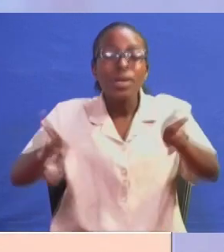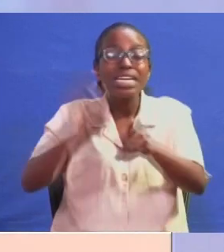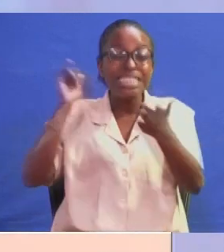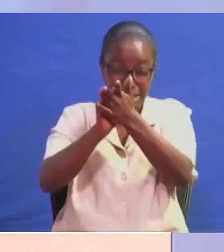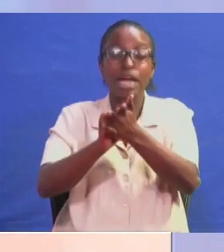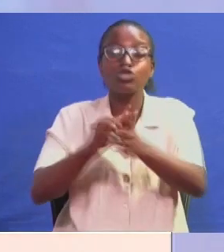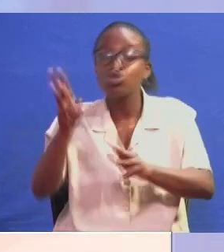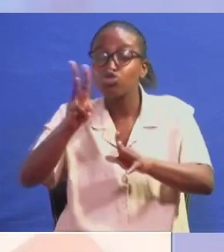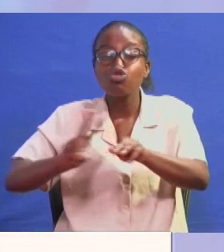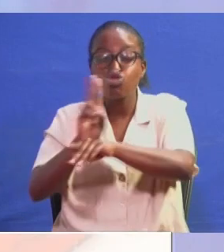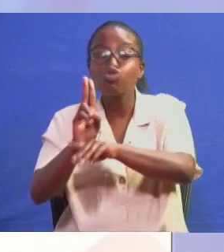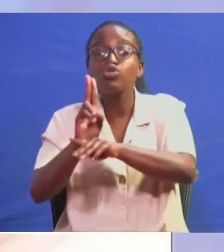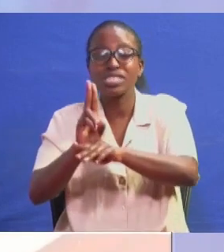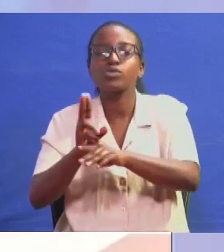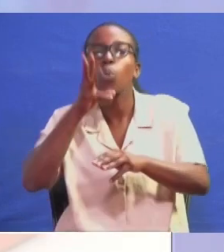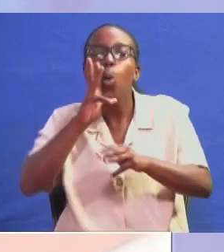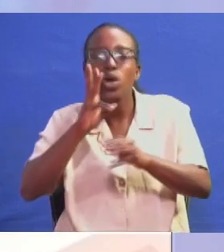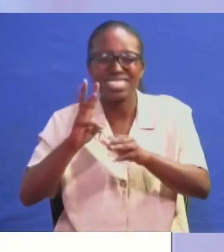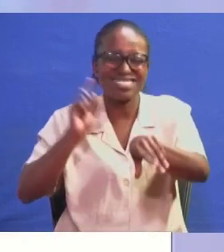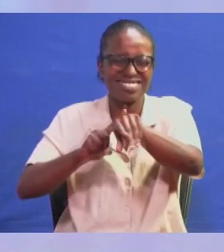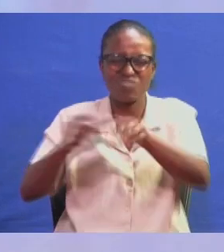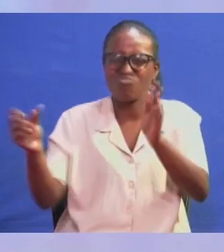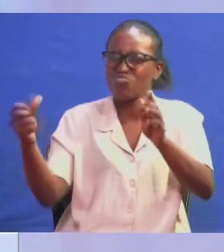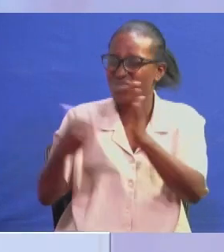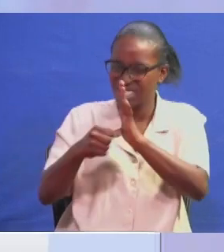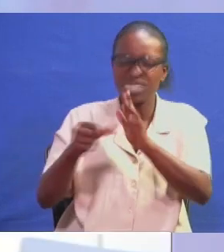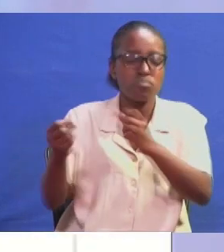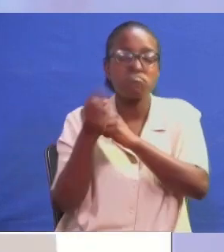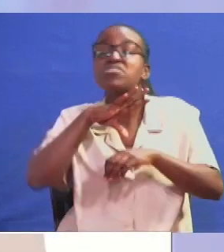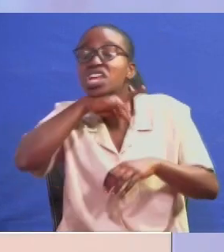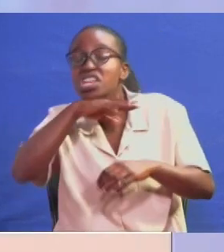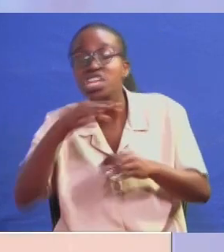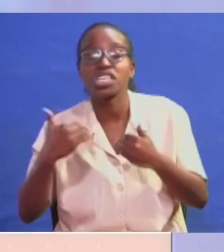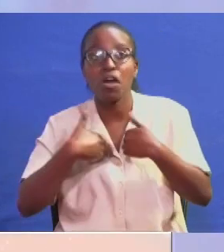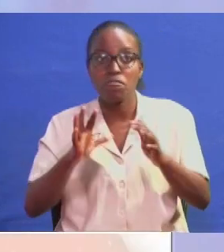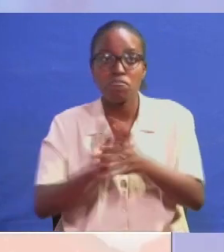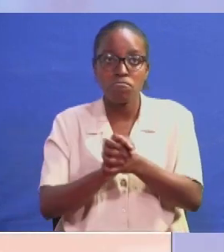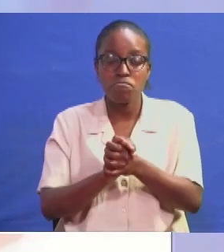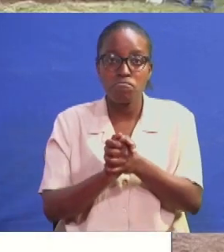yasiyokuwa safi kwa matumizi ya nyumbani. Ivy Mashari ana maelezo zaidi.